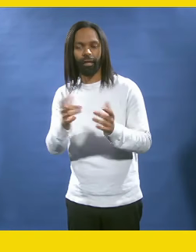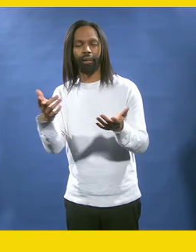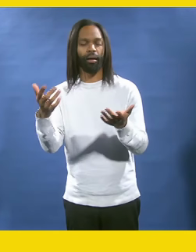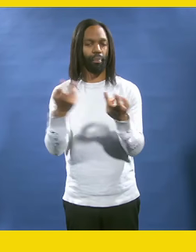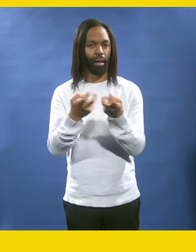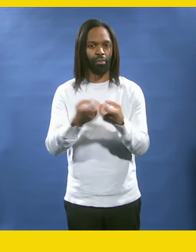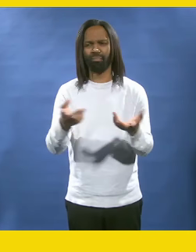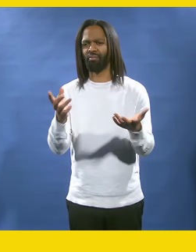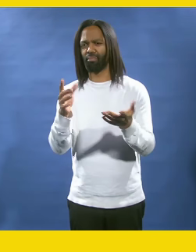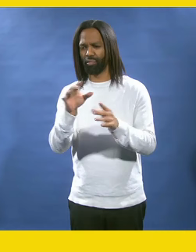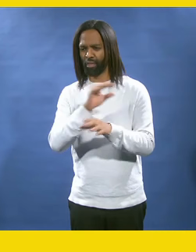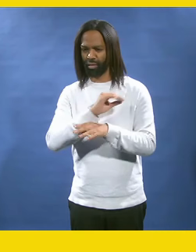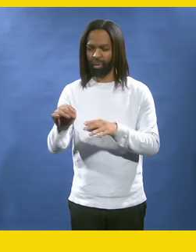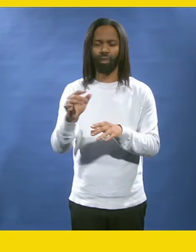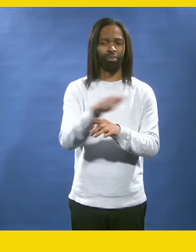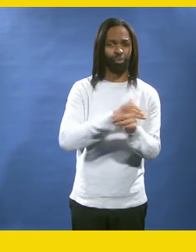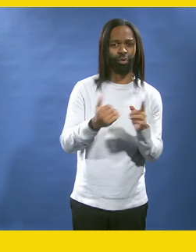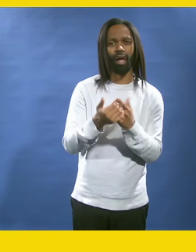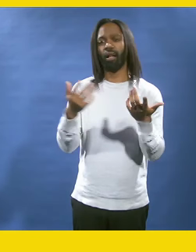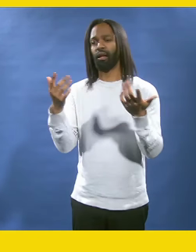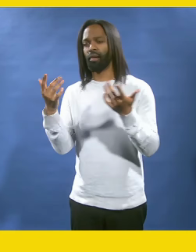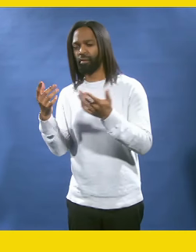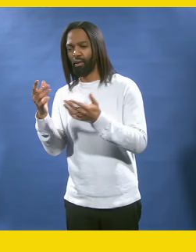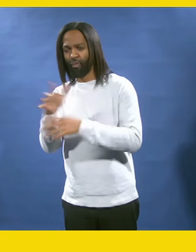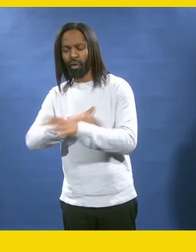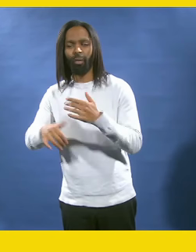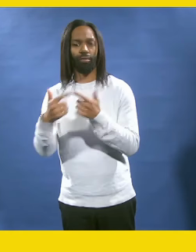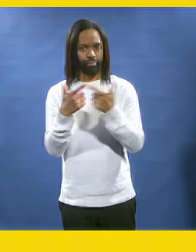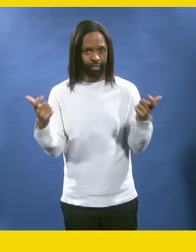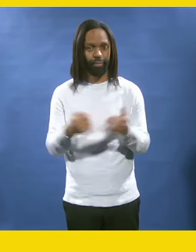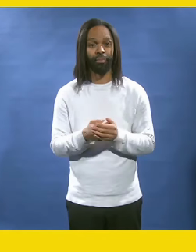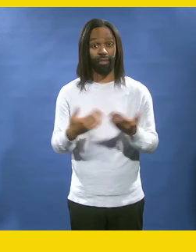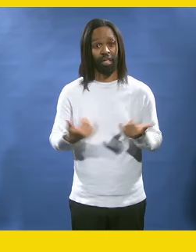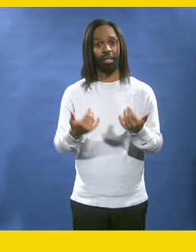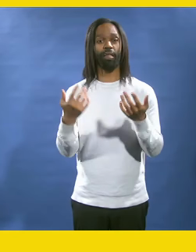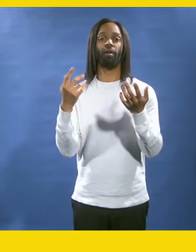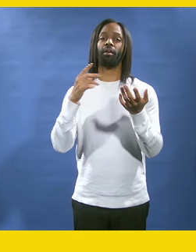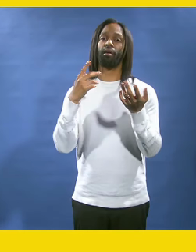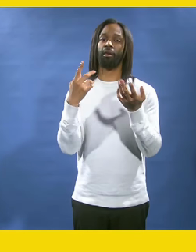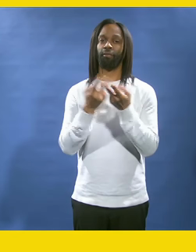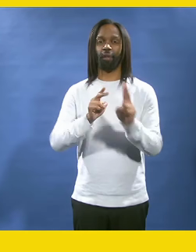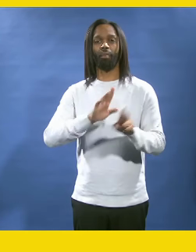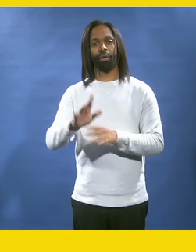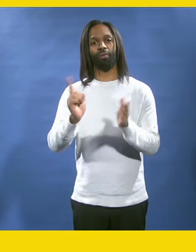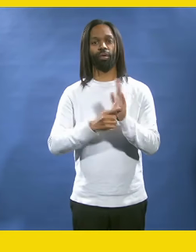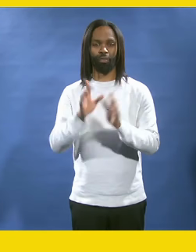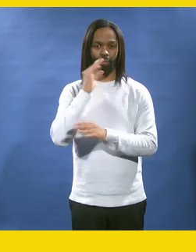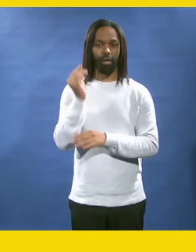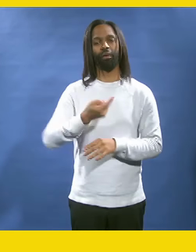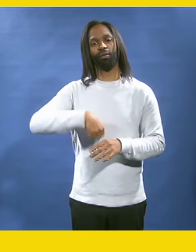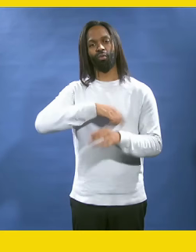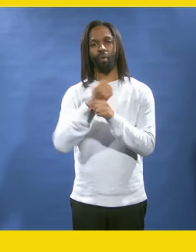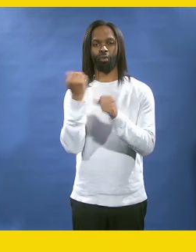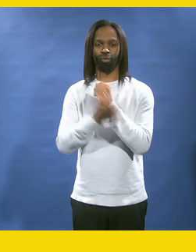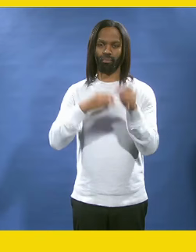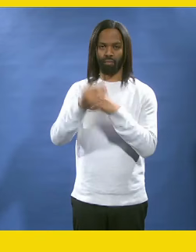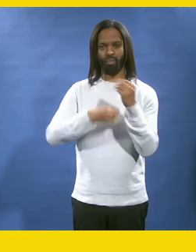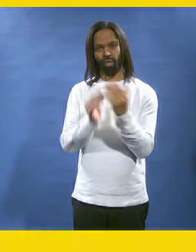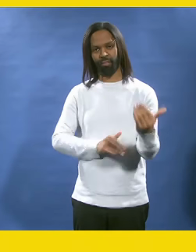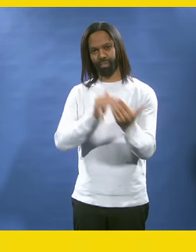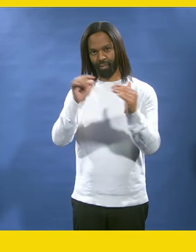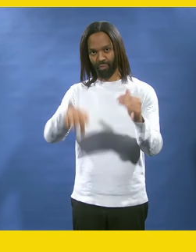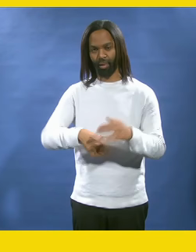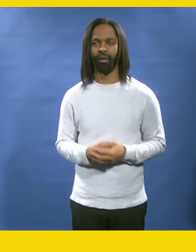écologique, vitale. Strasbourg est, en Europe, la ville symbole des droits humains. Soyons à la hauteur des enjeux du monde. 10 ans.